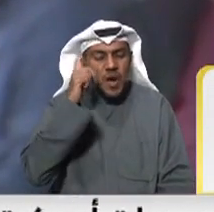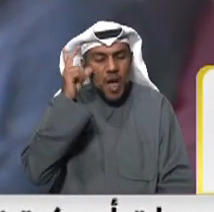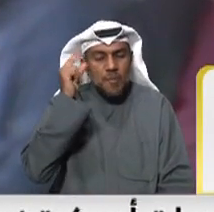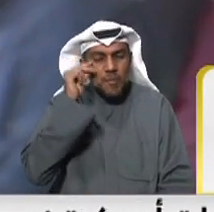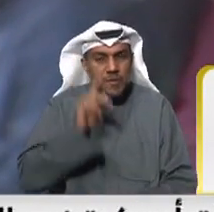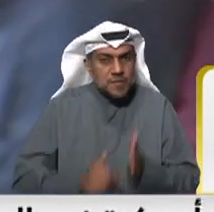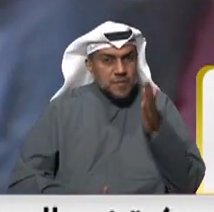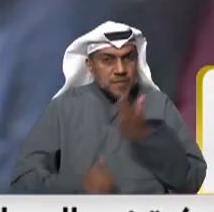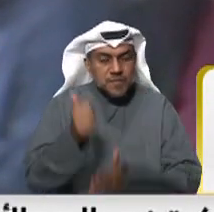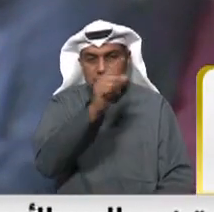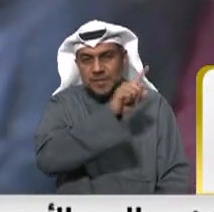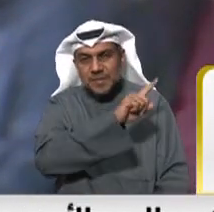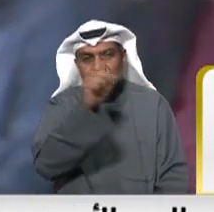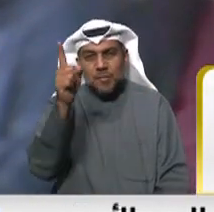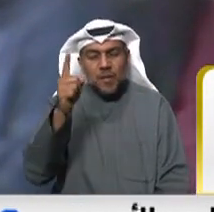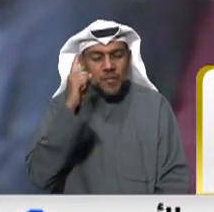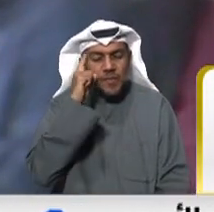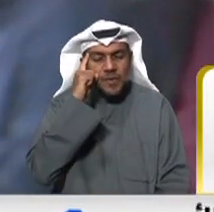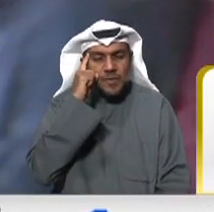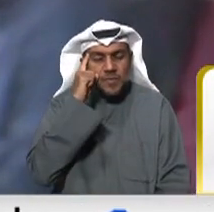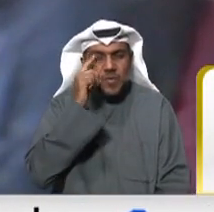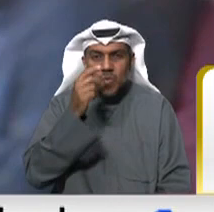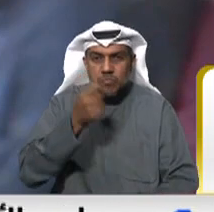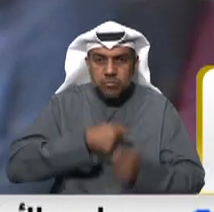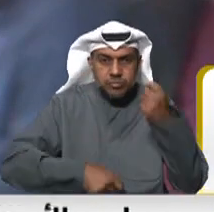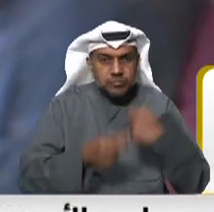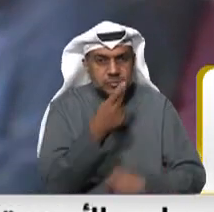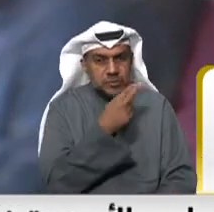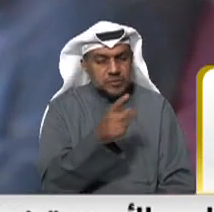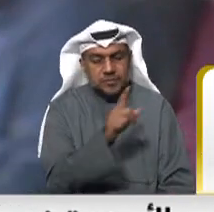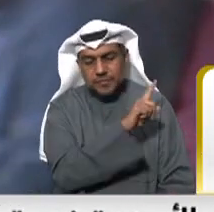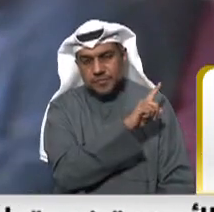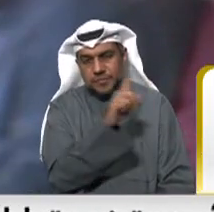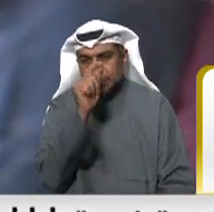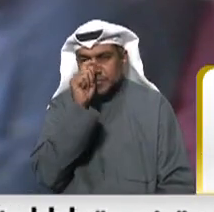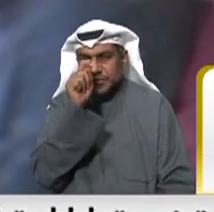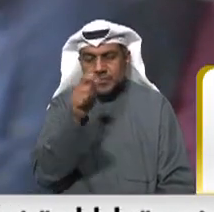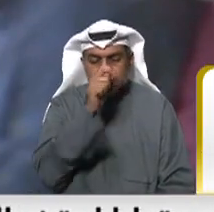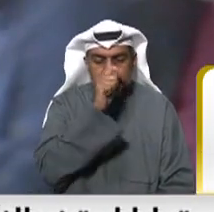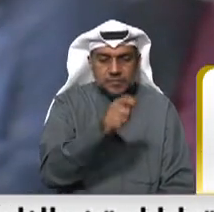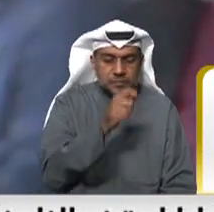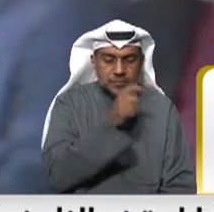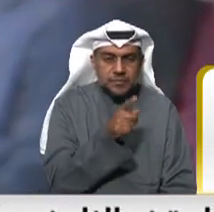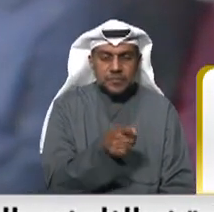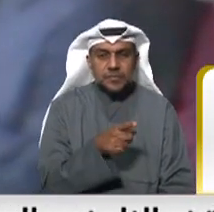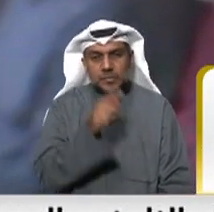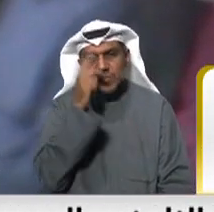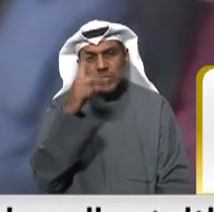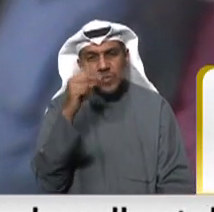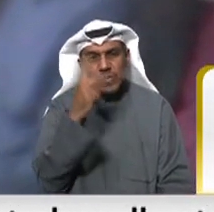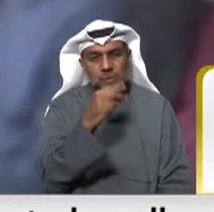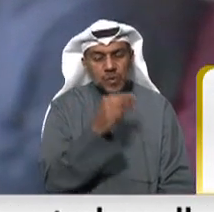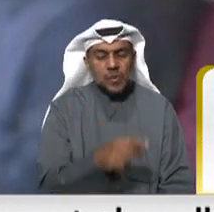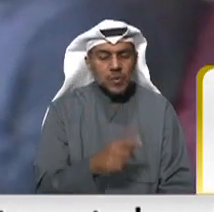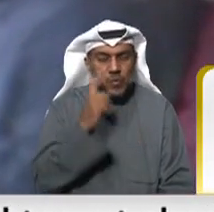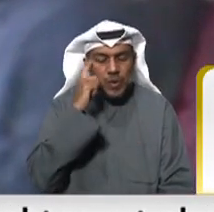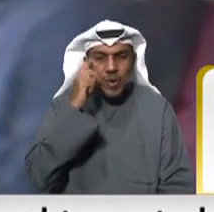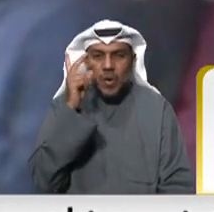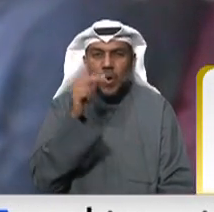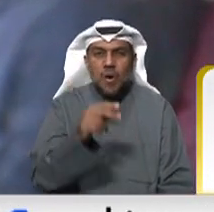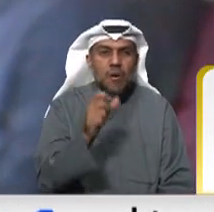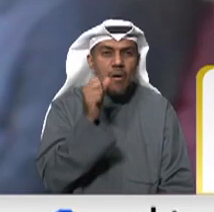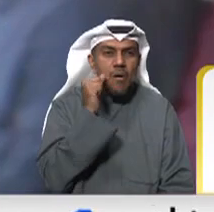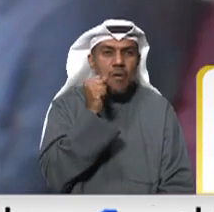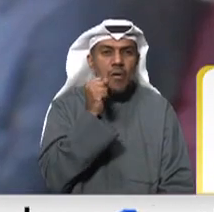تحقيقها عبر الاستقلال الاقتصادي والانفكاك عن الاحتلال الإسرائيلي، ويريد تبعية فلسطينية للاقتصاد الإسرائيلي وتحكم أكبر